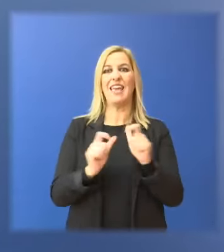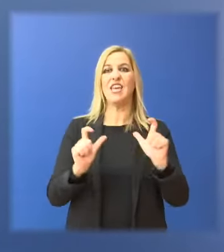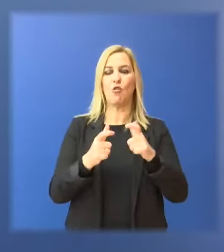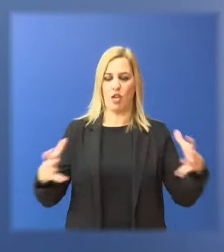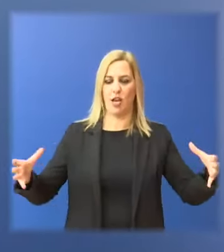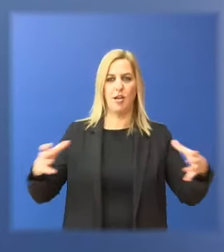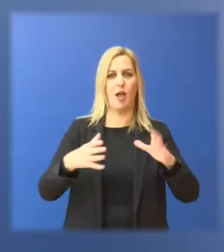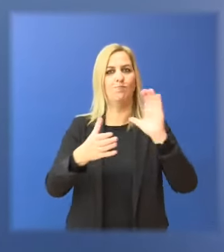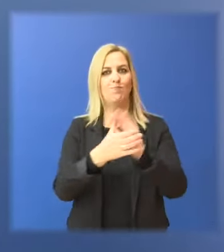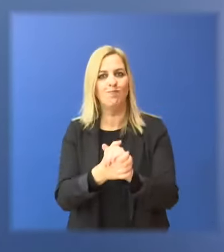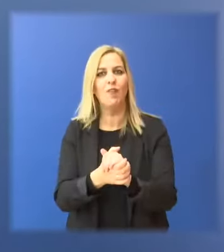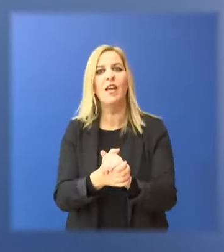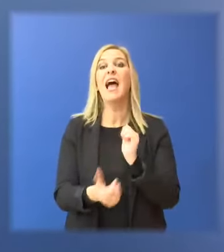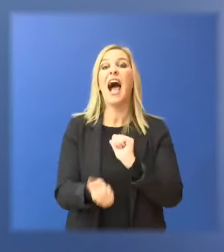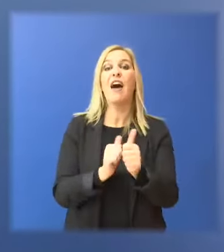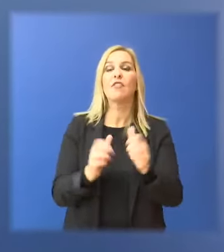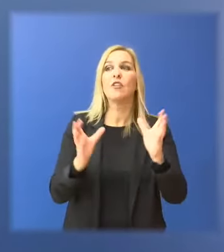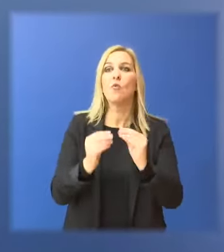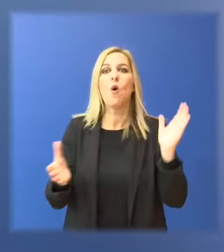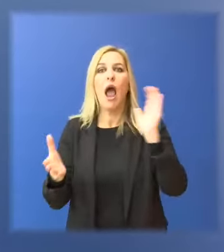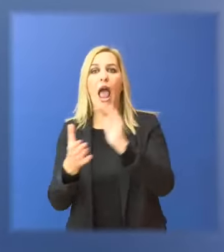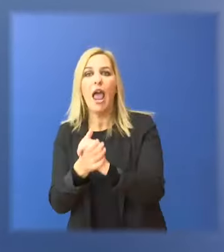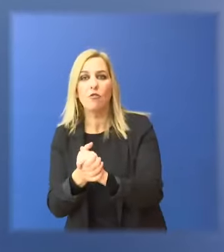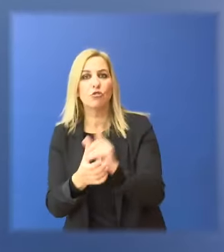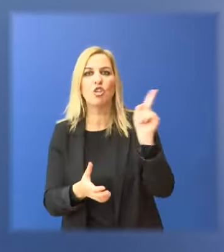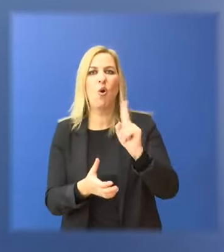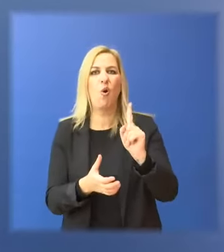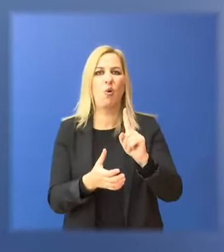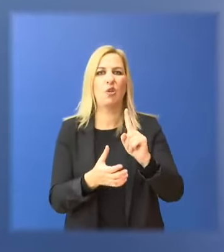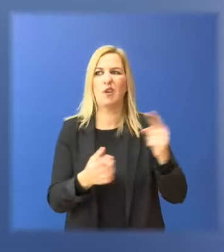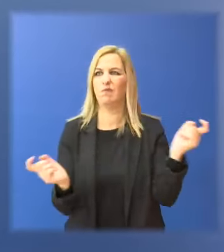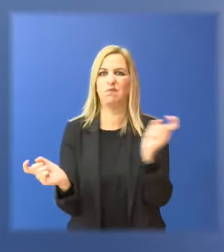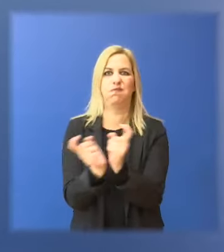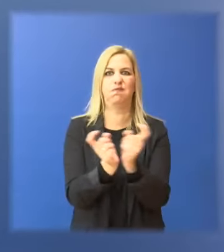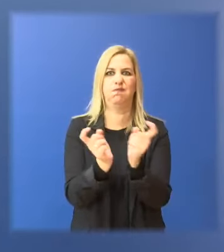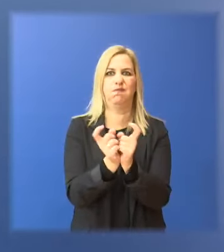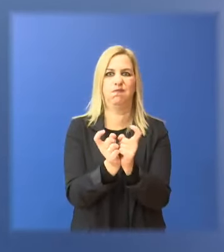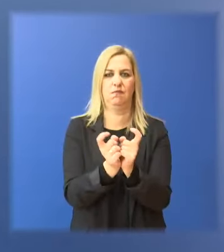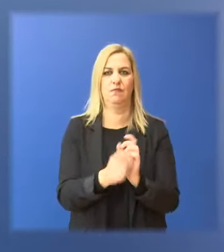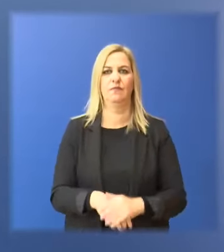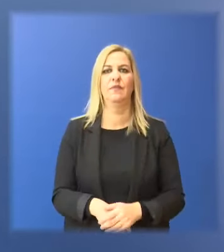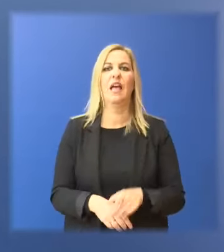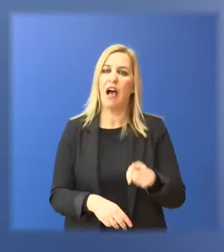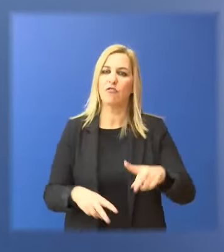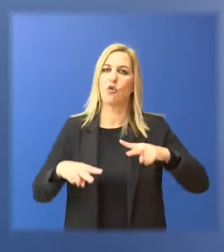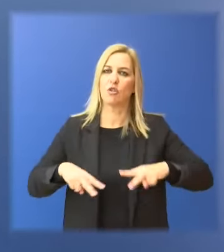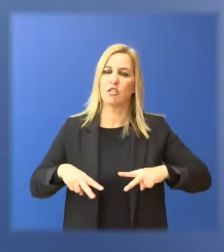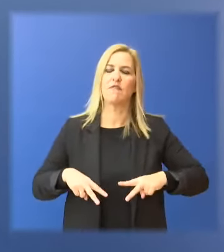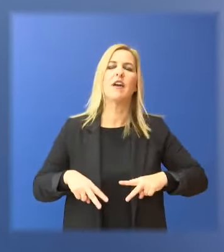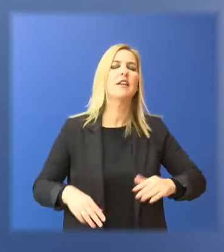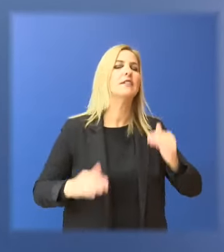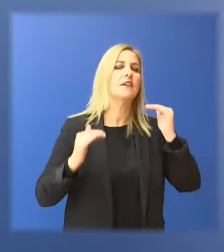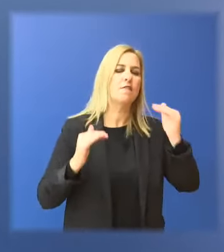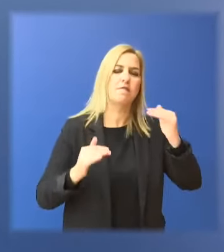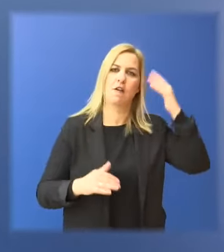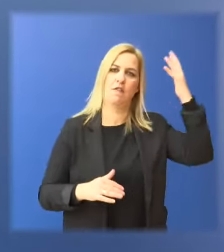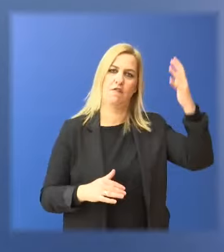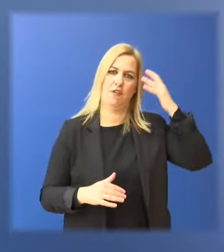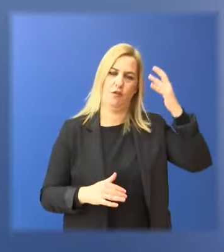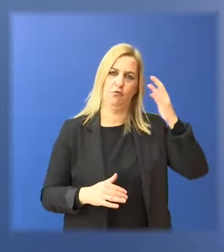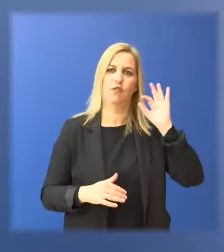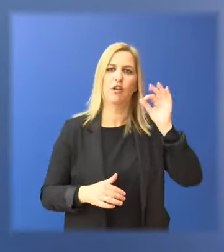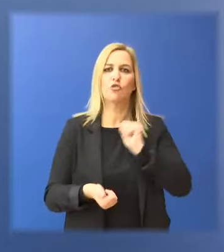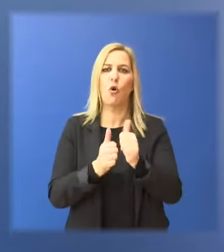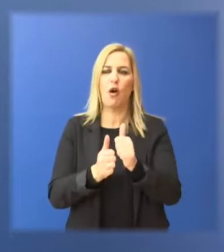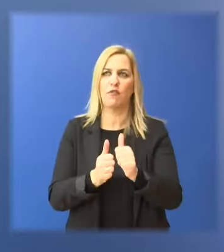Ο αθλητισμός ενώνει, ο αθλητισμός δεν διχάζει. Και αυτή η κυβέρνηση θα εξακολουθεί να υπηρετεί αυτήν την αποστολή ανάδειξης του αθλητισμού